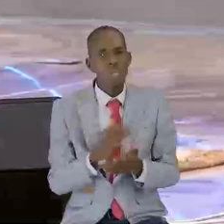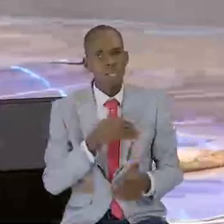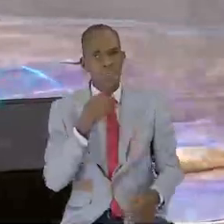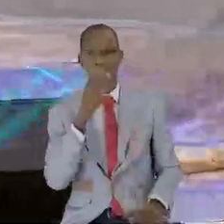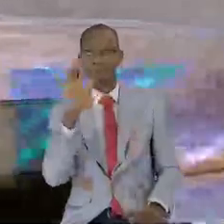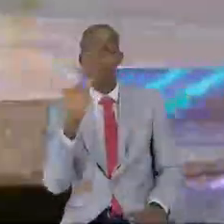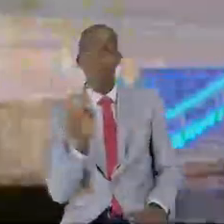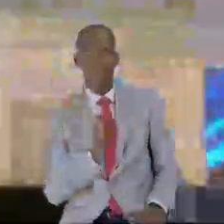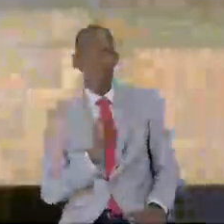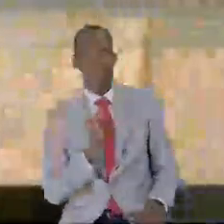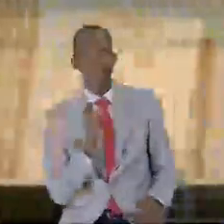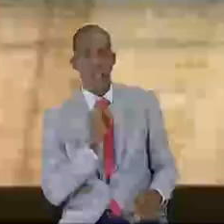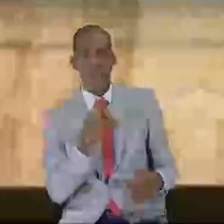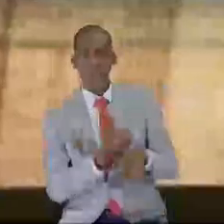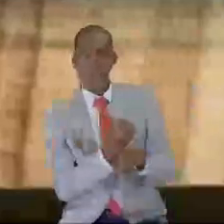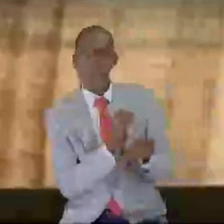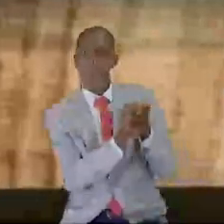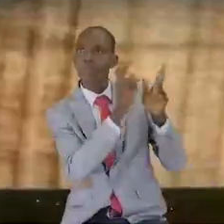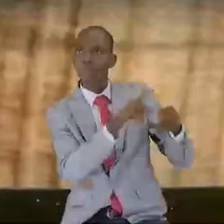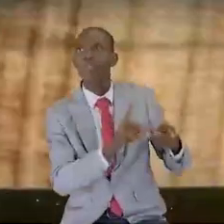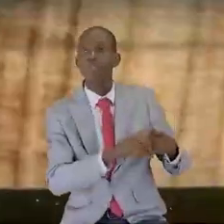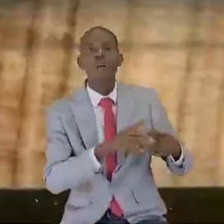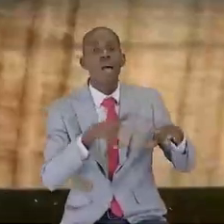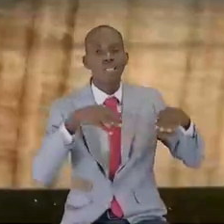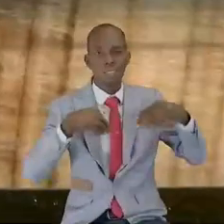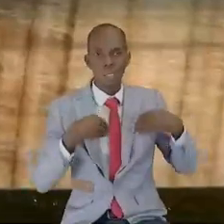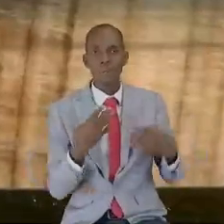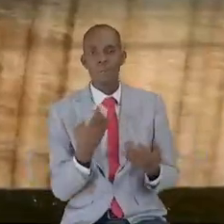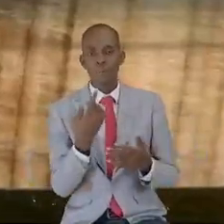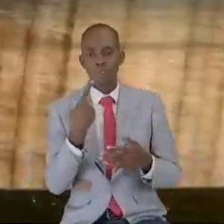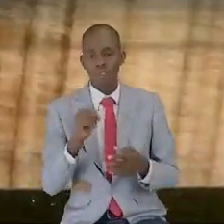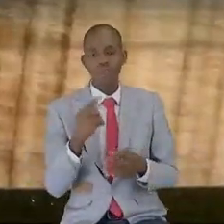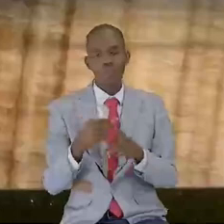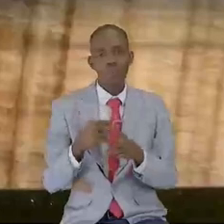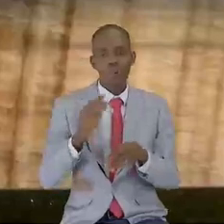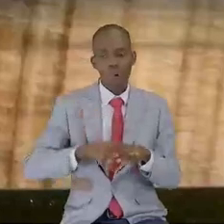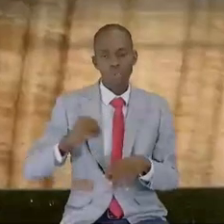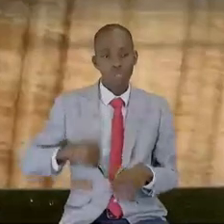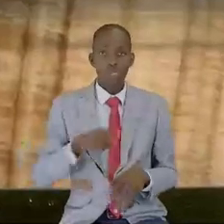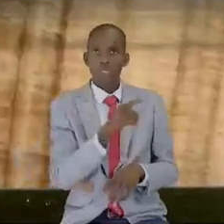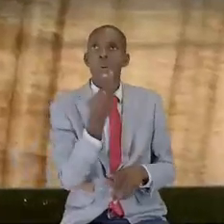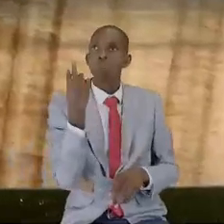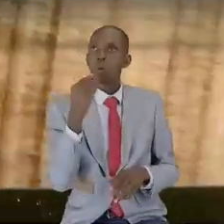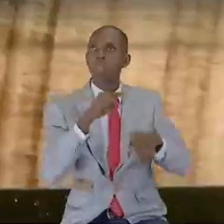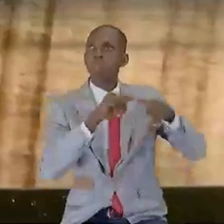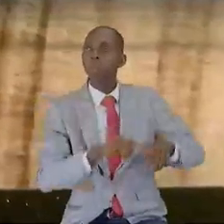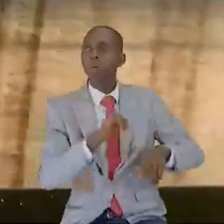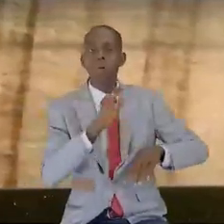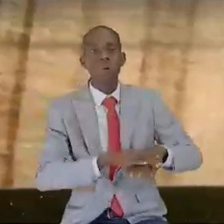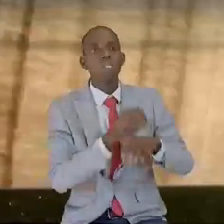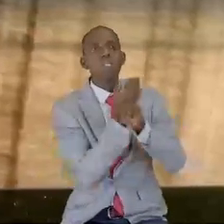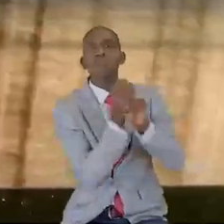influencé tel. Il était debout seulement sur le salut avant que je la rencontre. Elle tenait seulement